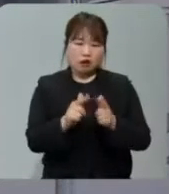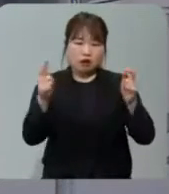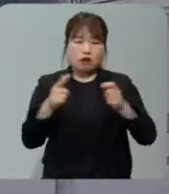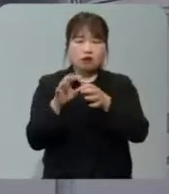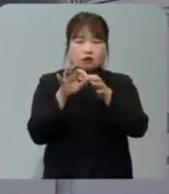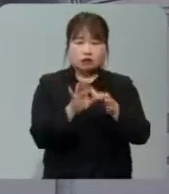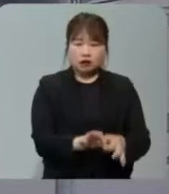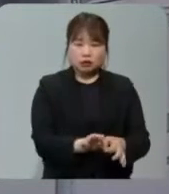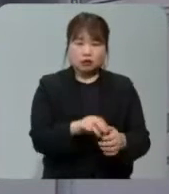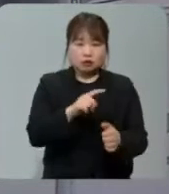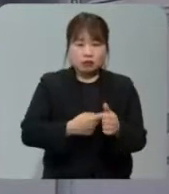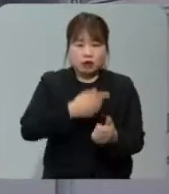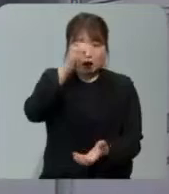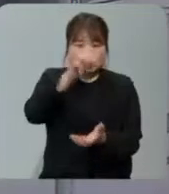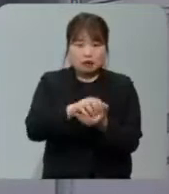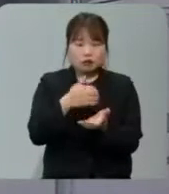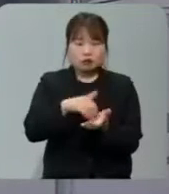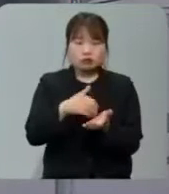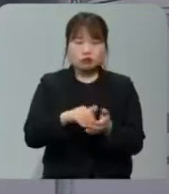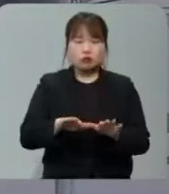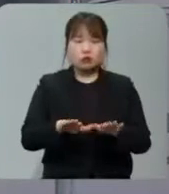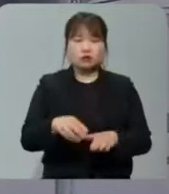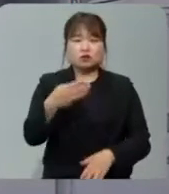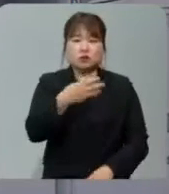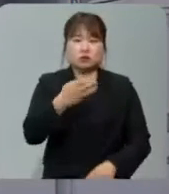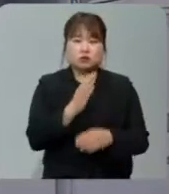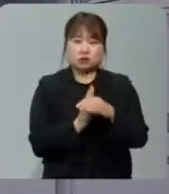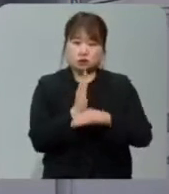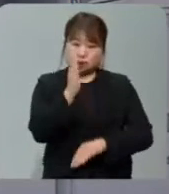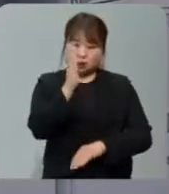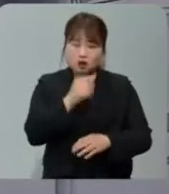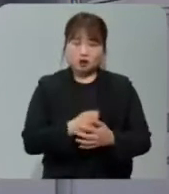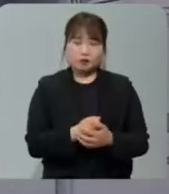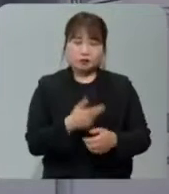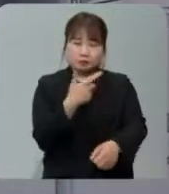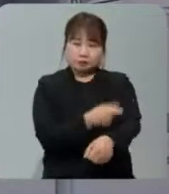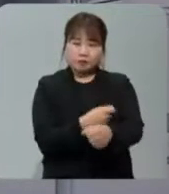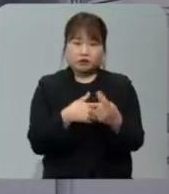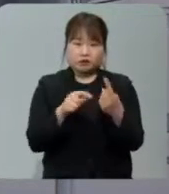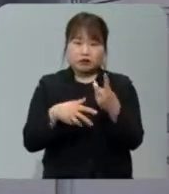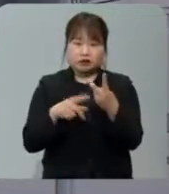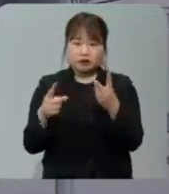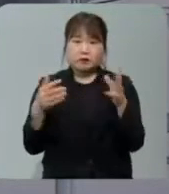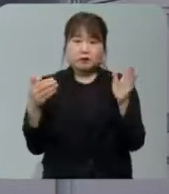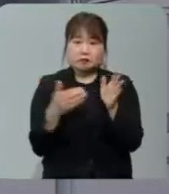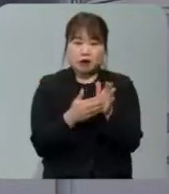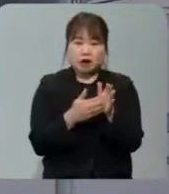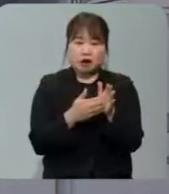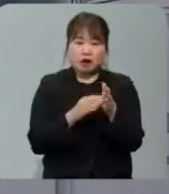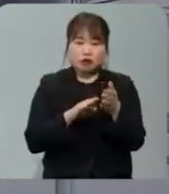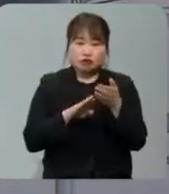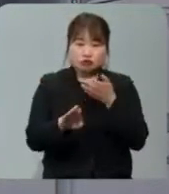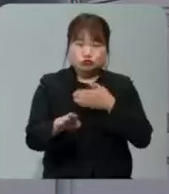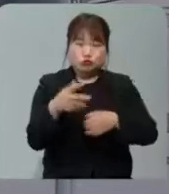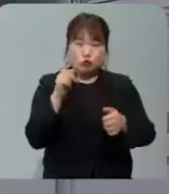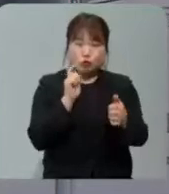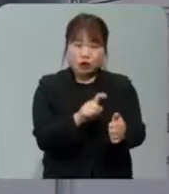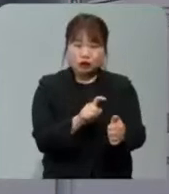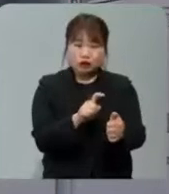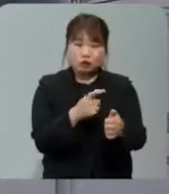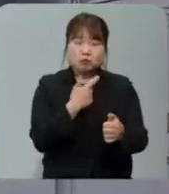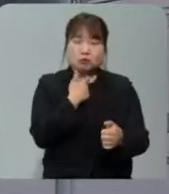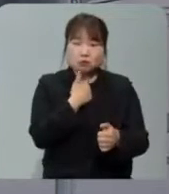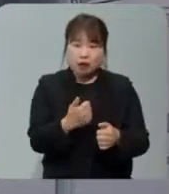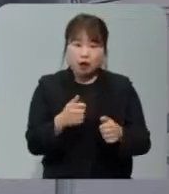확진자 수는 오늘 3,000명을 넘었는데요. 백신 접종을 2차까지 모두 마친 뒤에 확진 판정을 받은 돌파